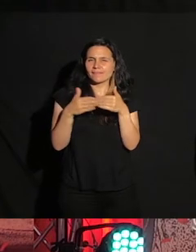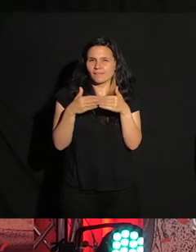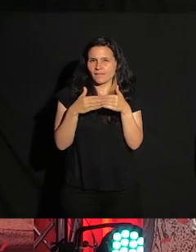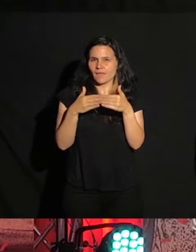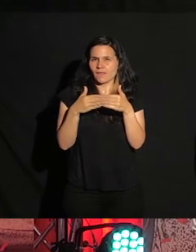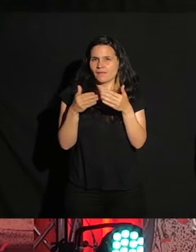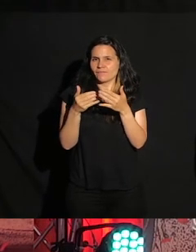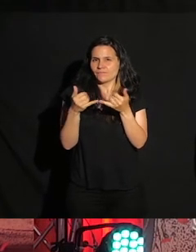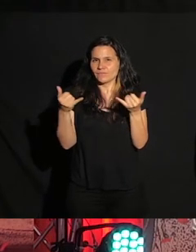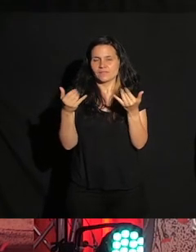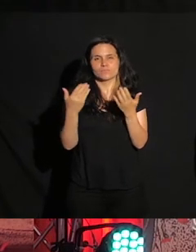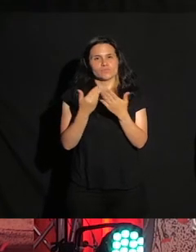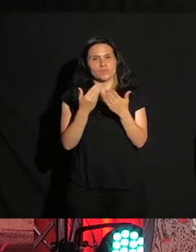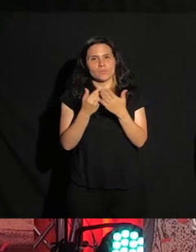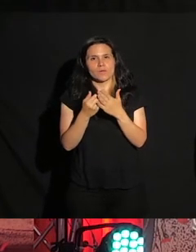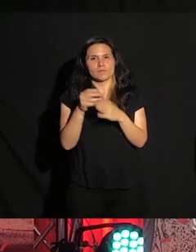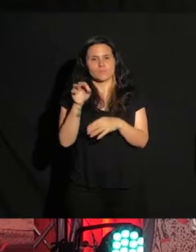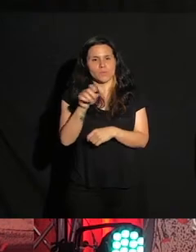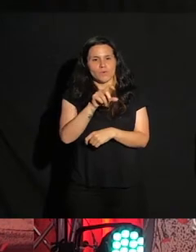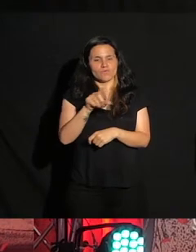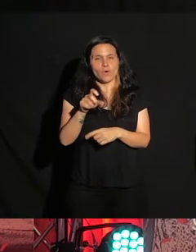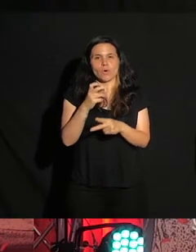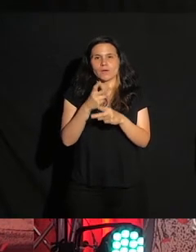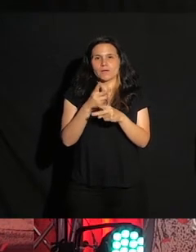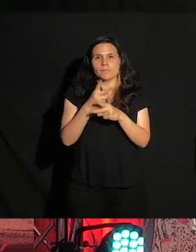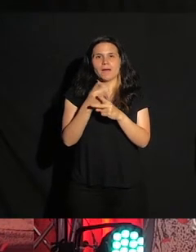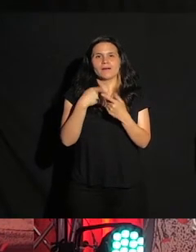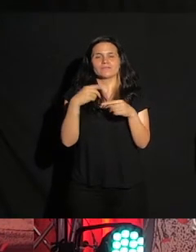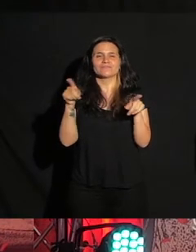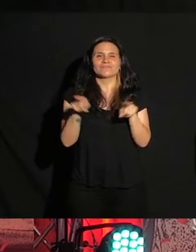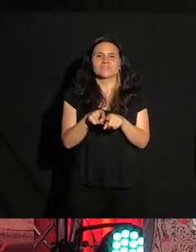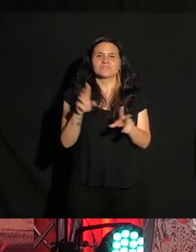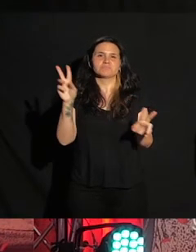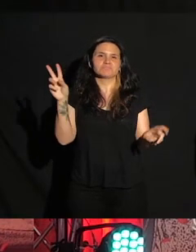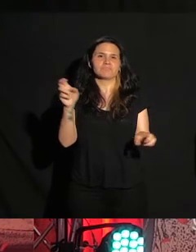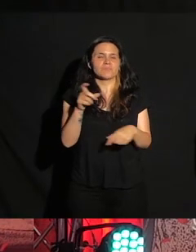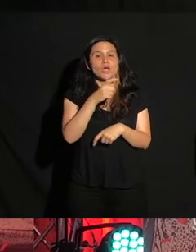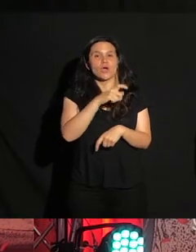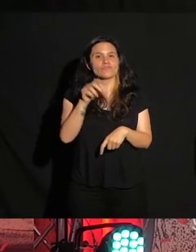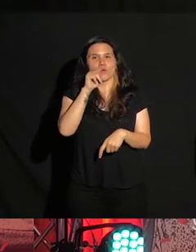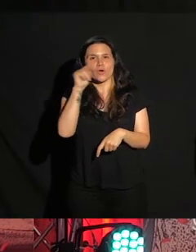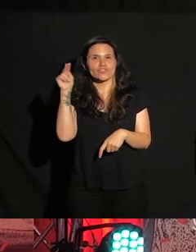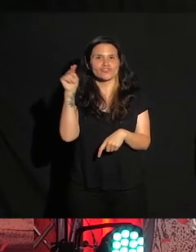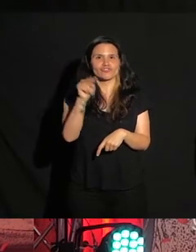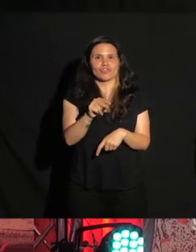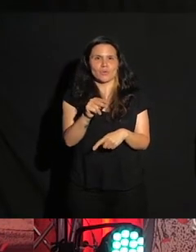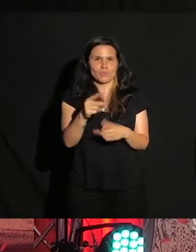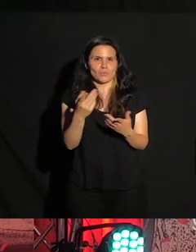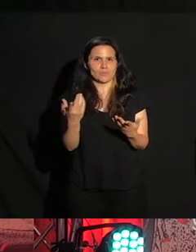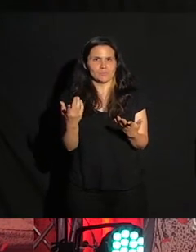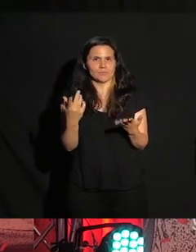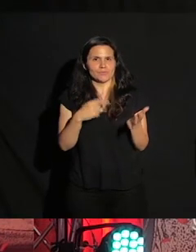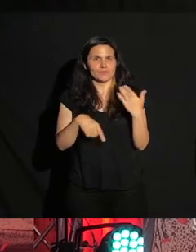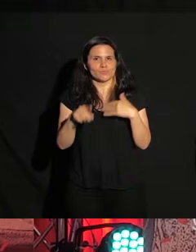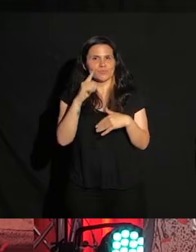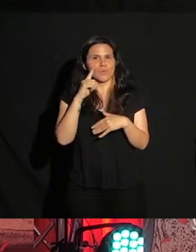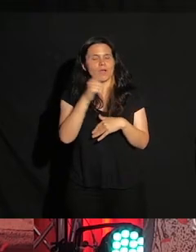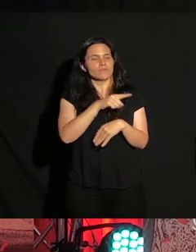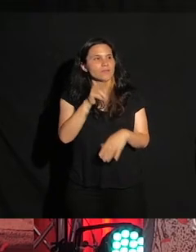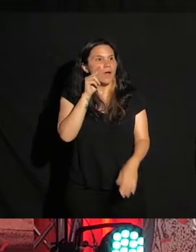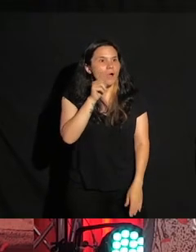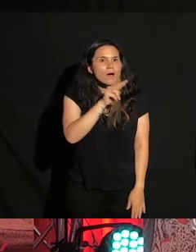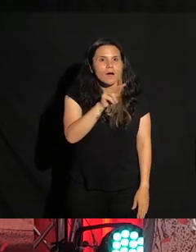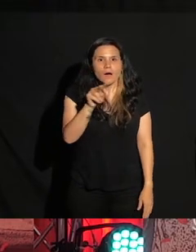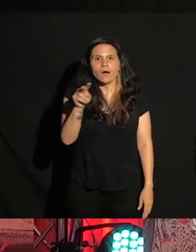Beispiel wöchentliche Wochenschauen eingeführt, wo einfach Fotos aus dem Schulleben jede Woche gezeigt werden, damit überhaupt mal alle wieder